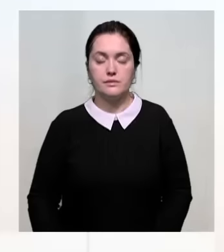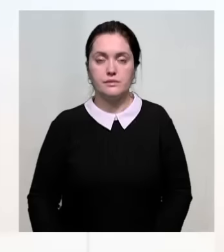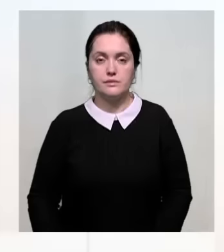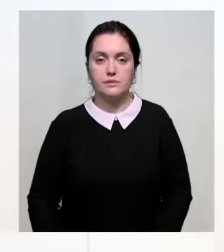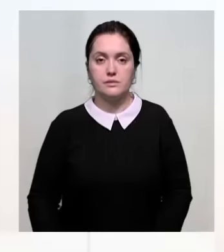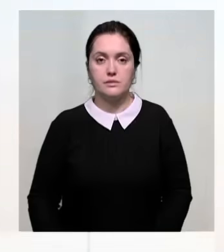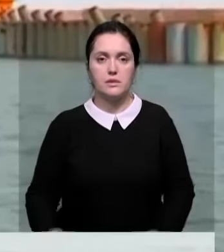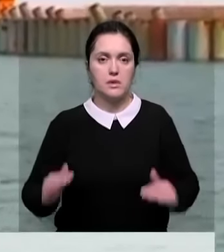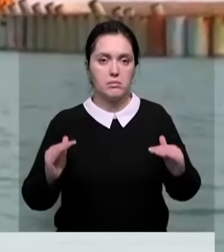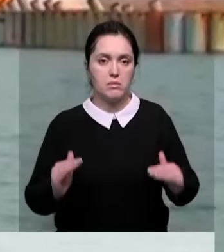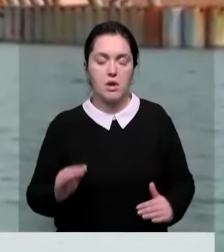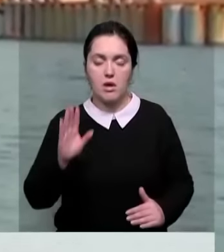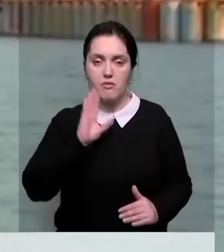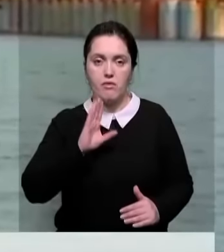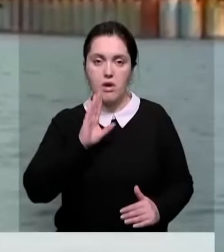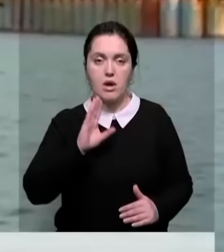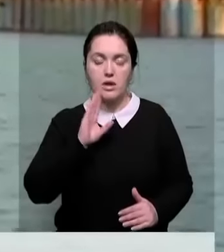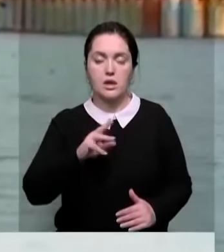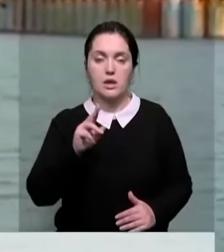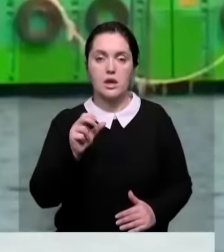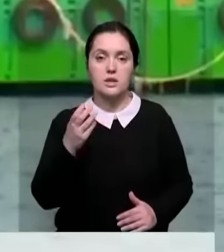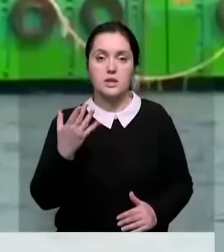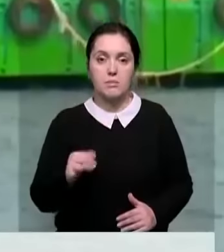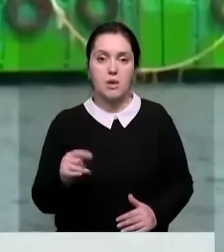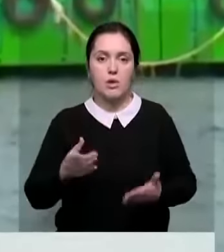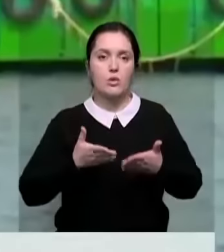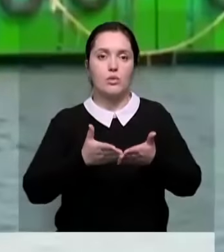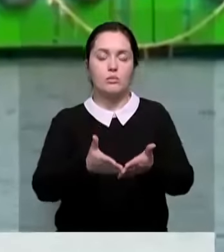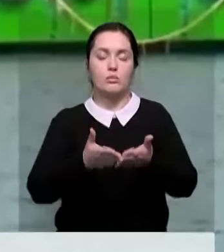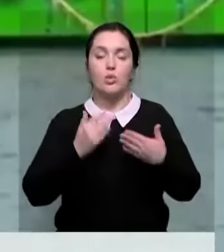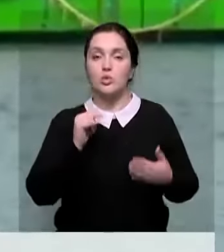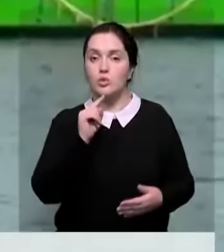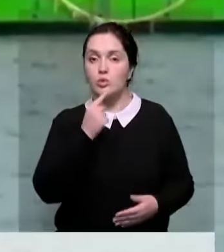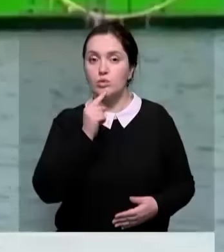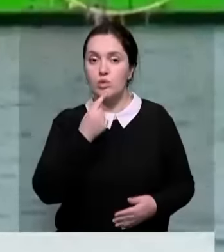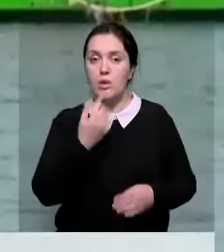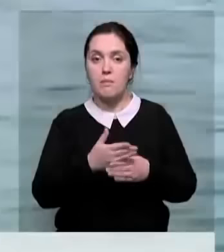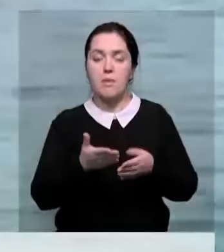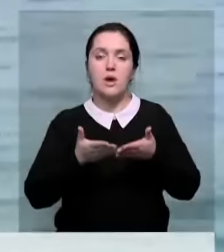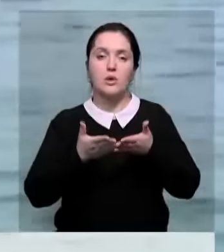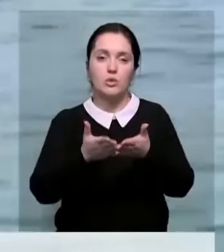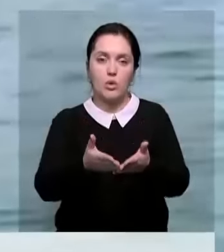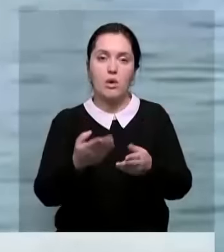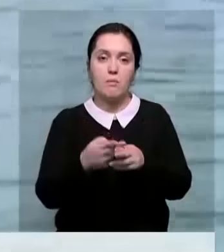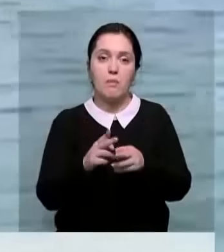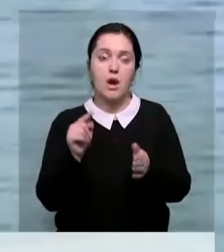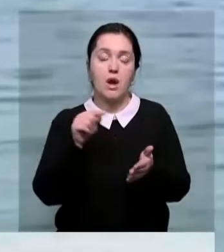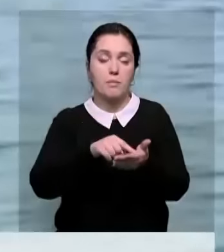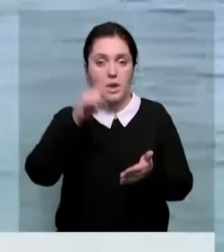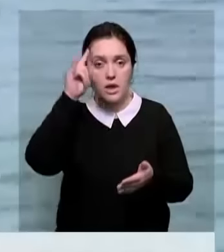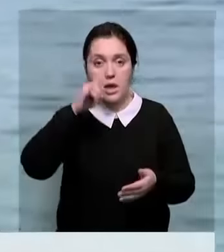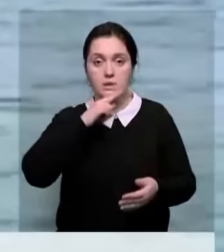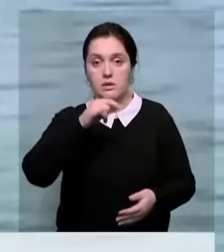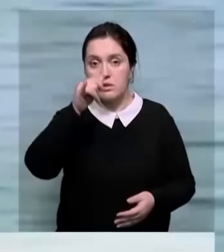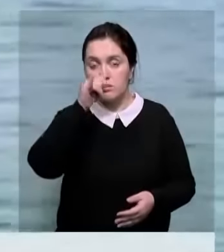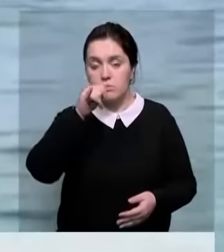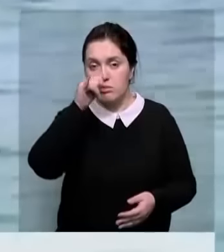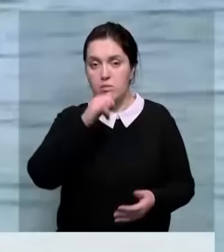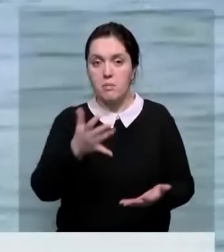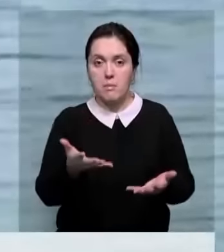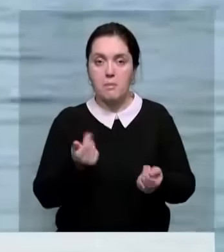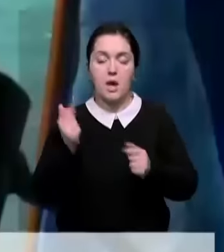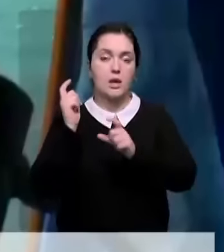Обмеление Каспийского моря в первую очередь сказалось на судоходстве. Например, танкеры, которые заходят в казахстанские порты, не могут теперь